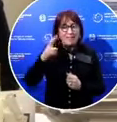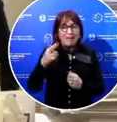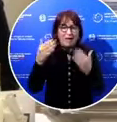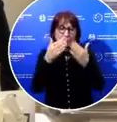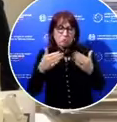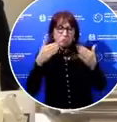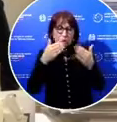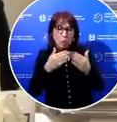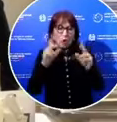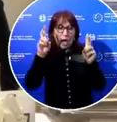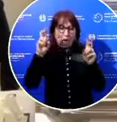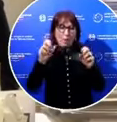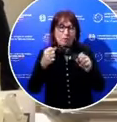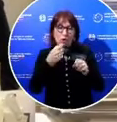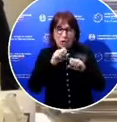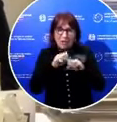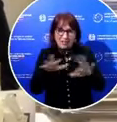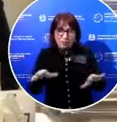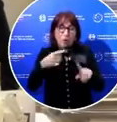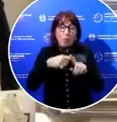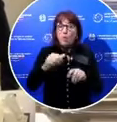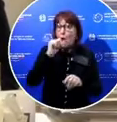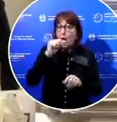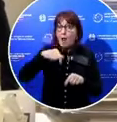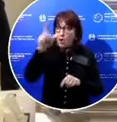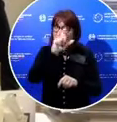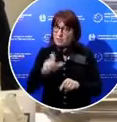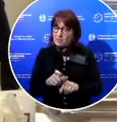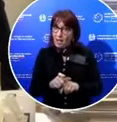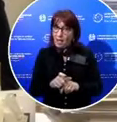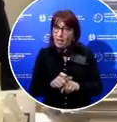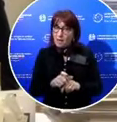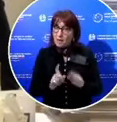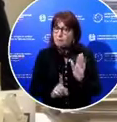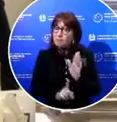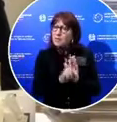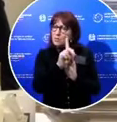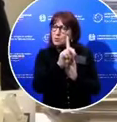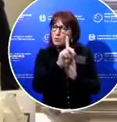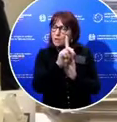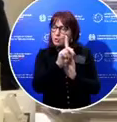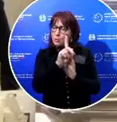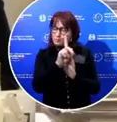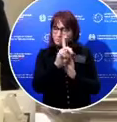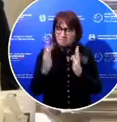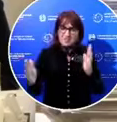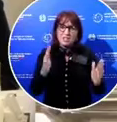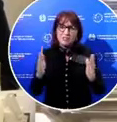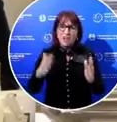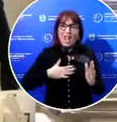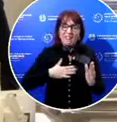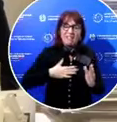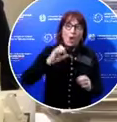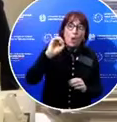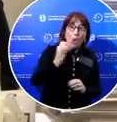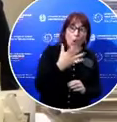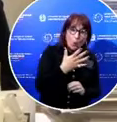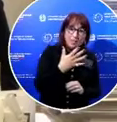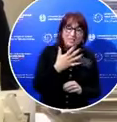diffusione delle droghe e dell'alcol in Italia ha evidenziato che nella fascia ricompresa tra i 15 e